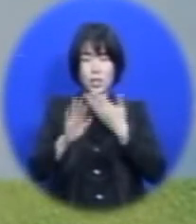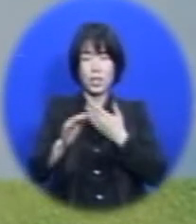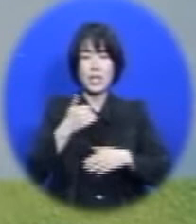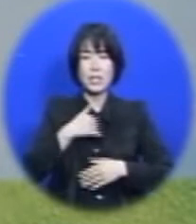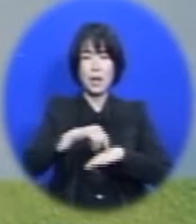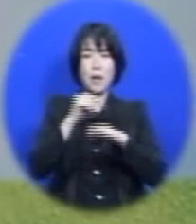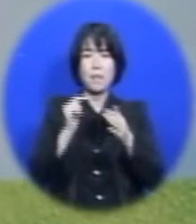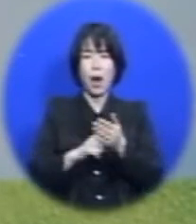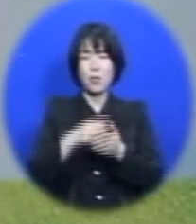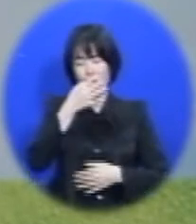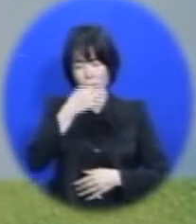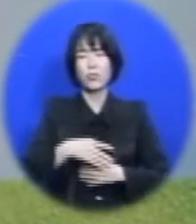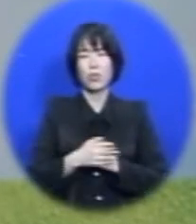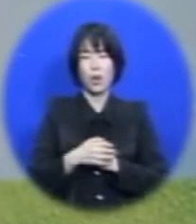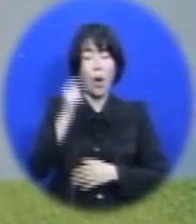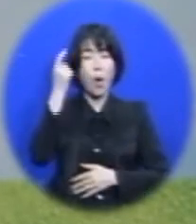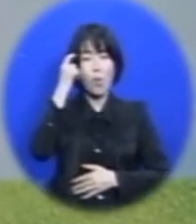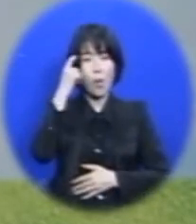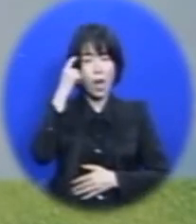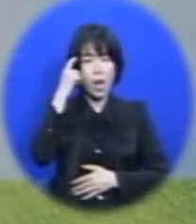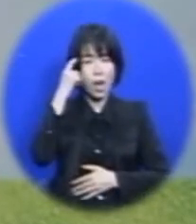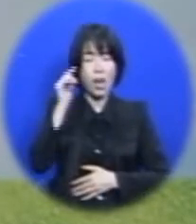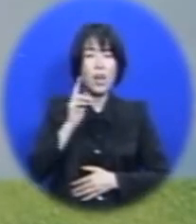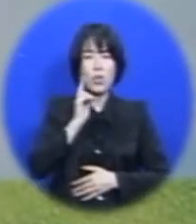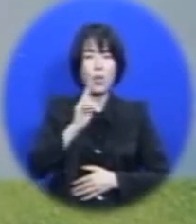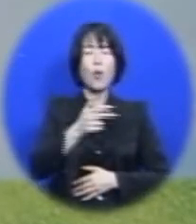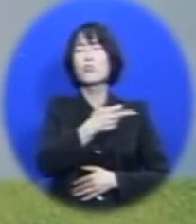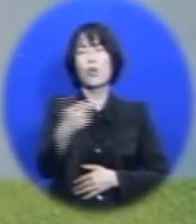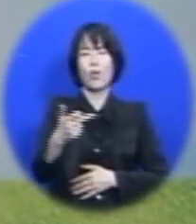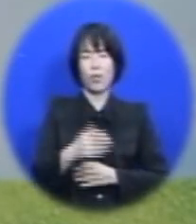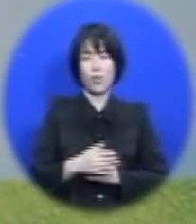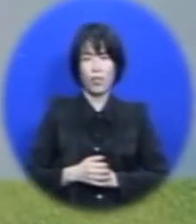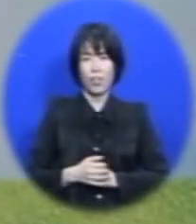오히려 힘들었습니다. 왜? 너무 커.